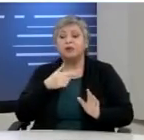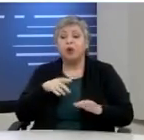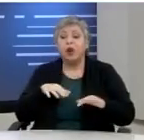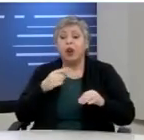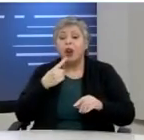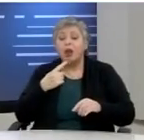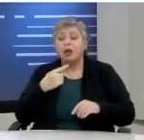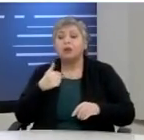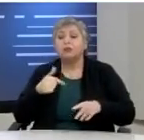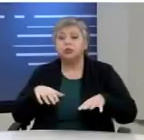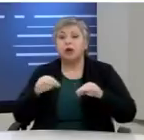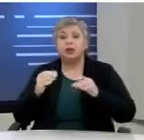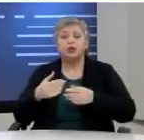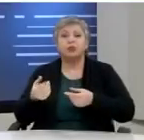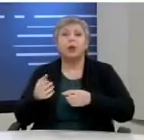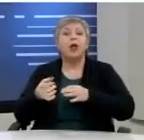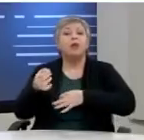Και βεβαίως ουδέποτε υπήρξε